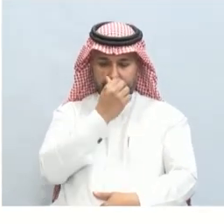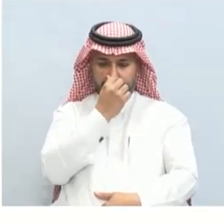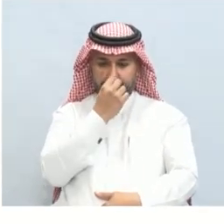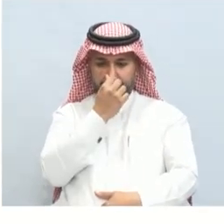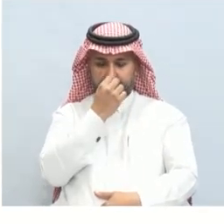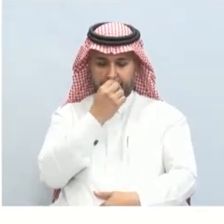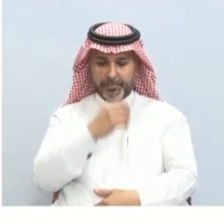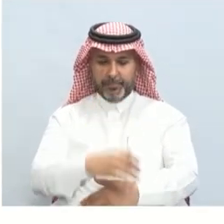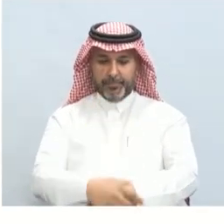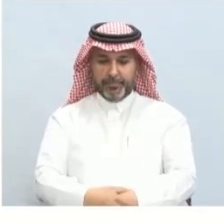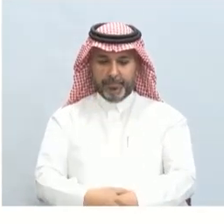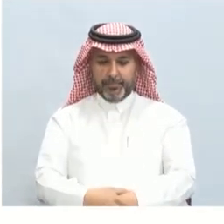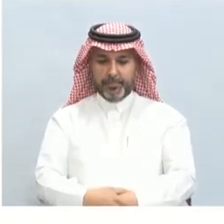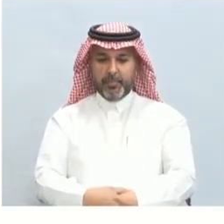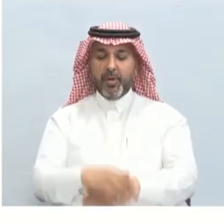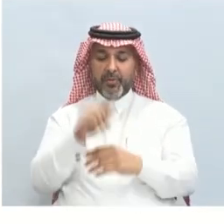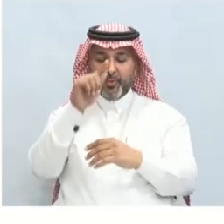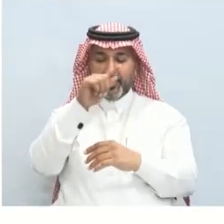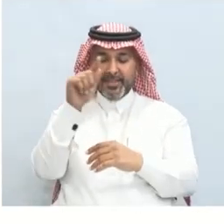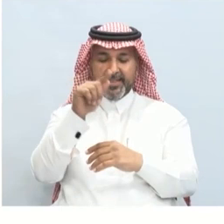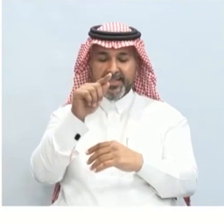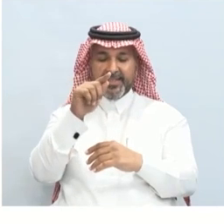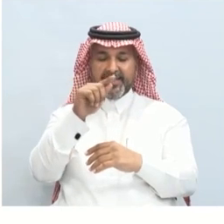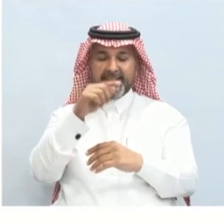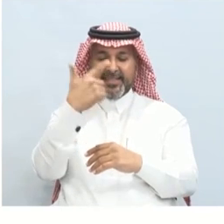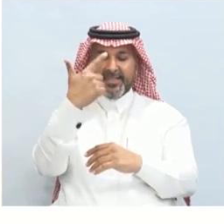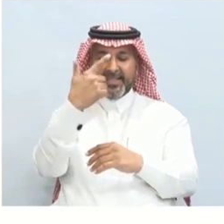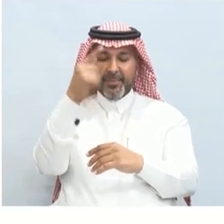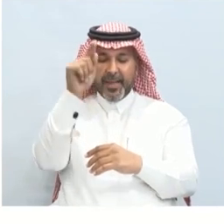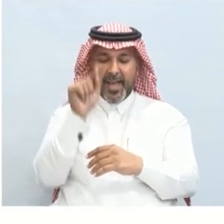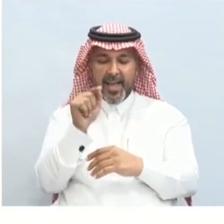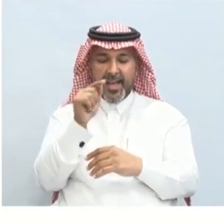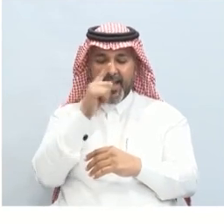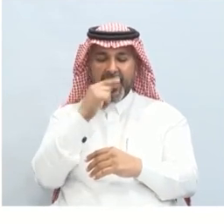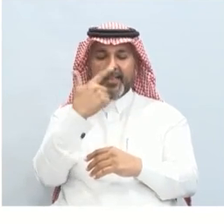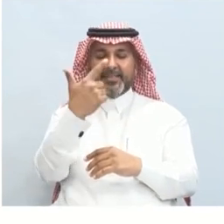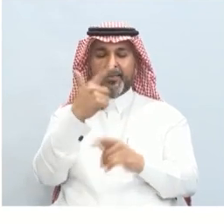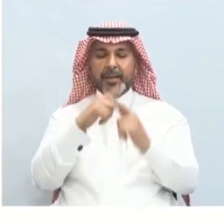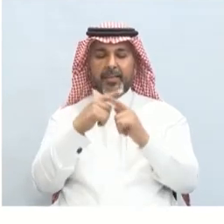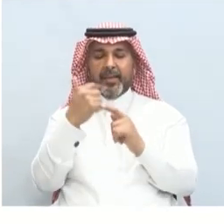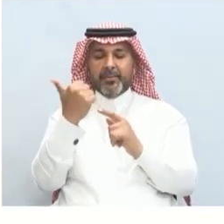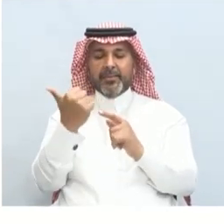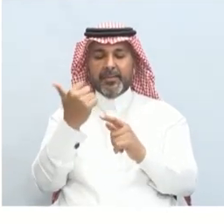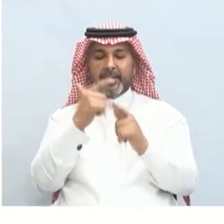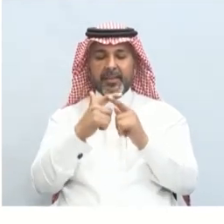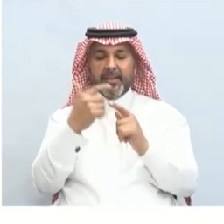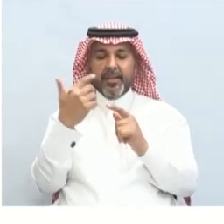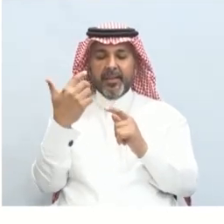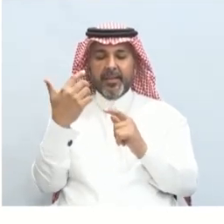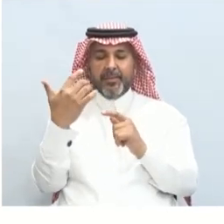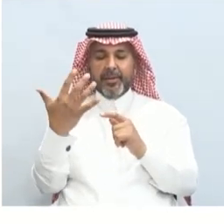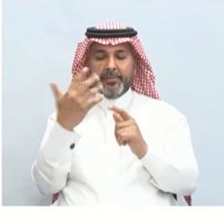6 في 5 في 4 في 3 في 2 في 1 دائما تبدا من السبعه وتنزل الى الواحد